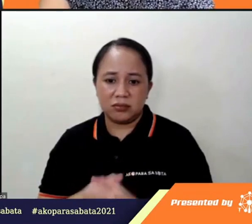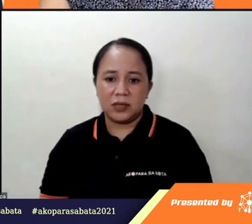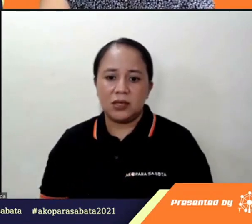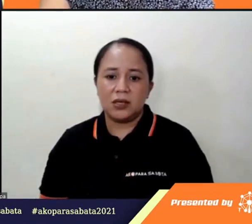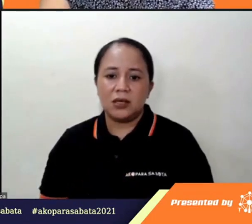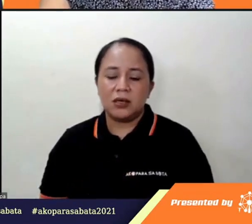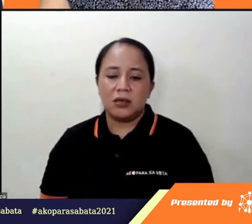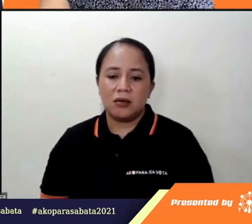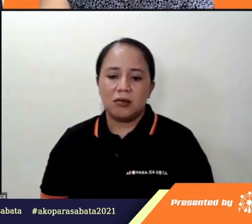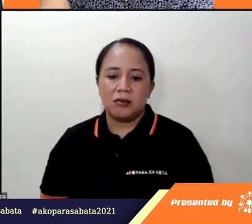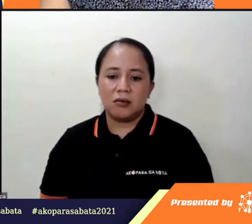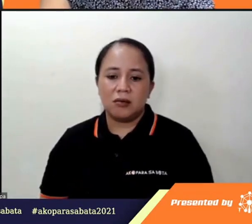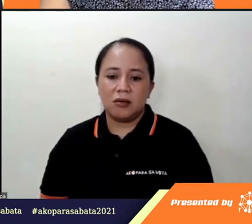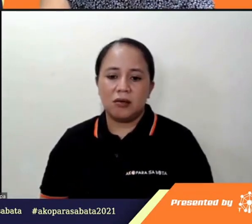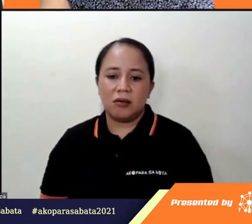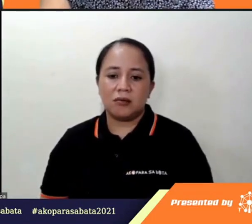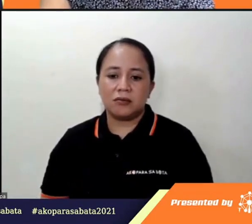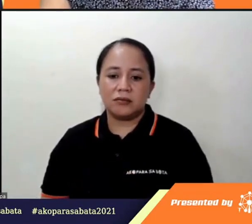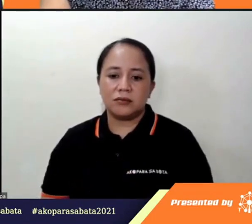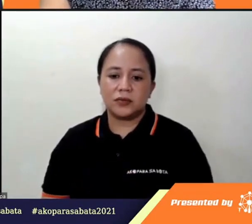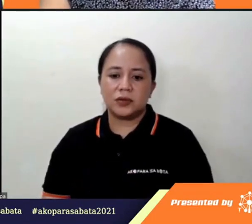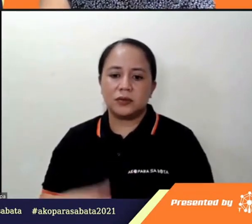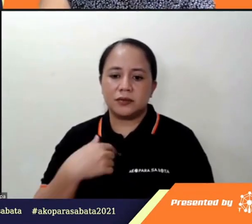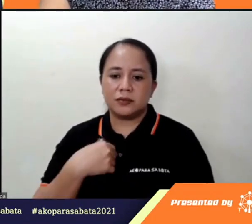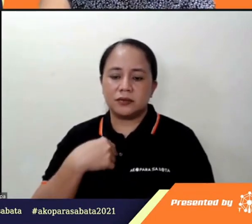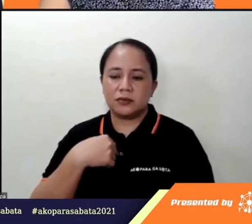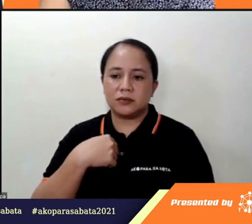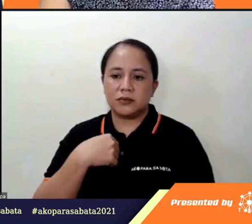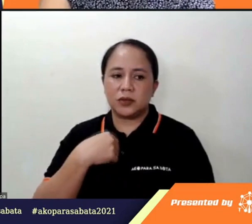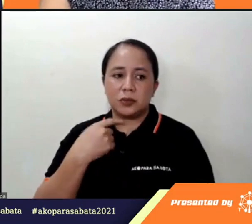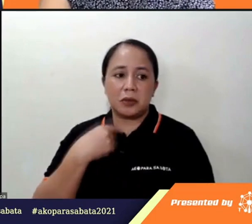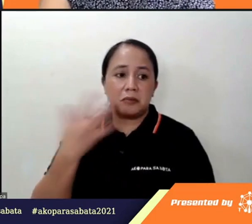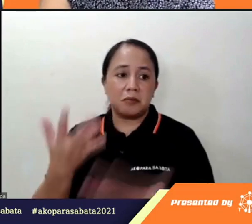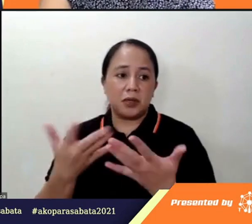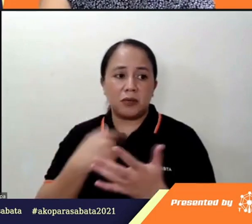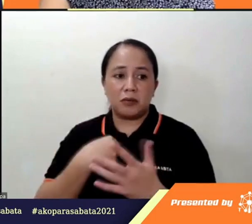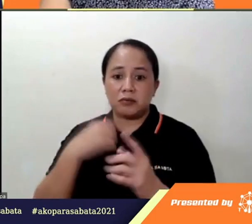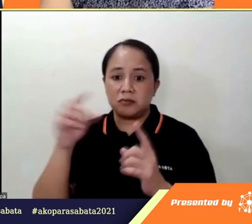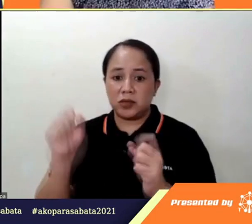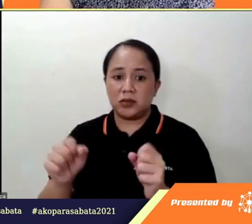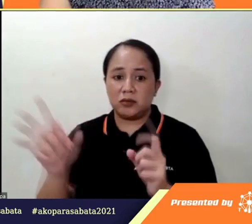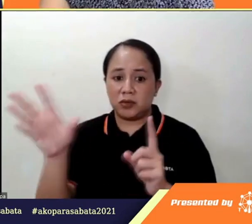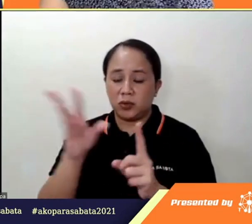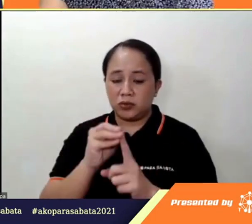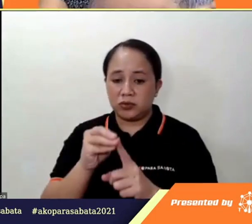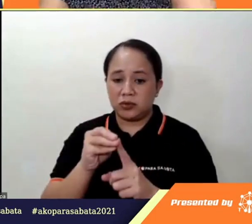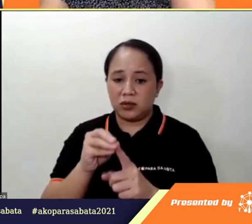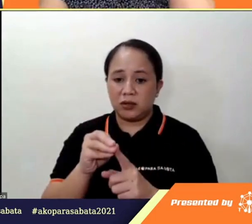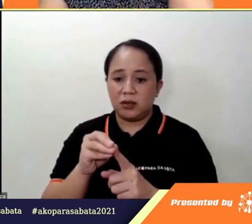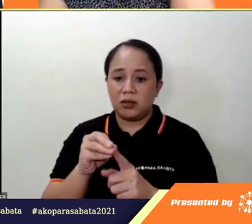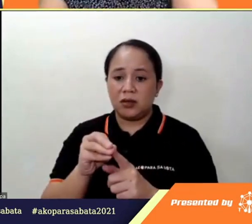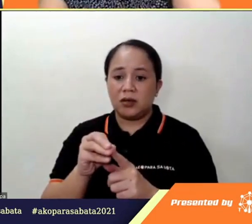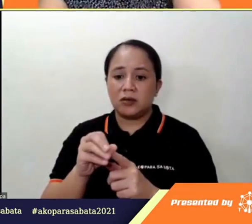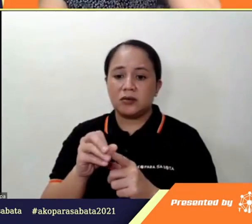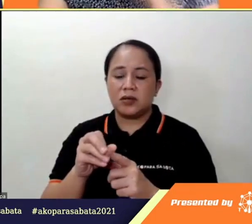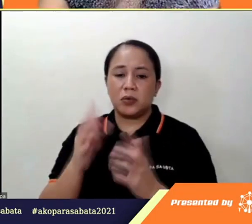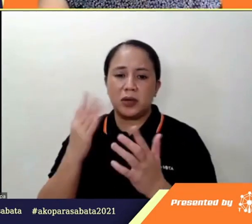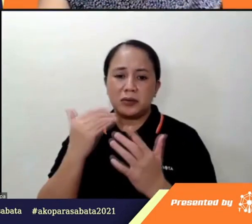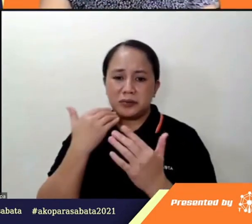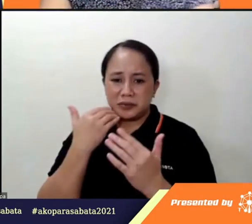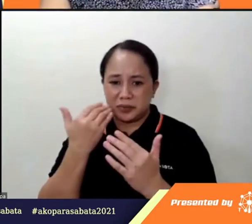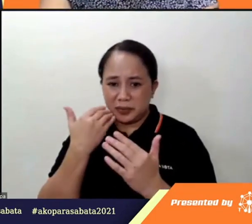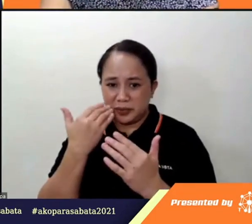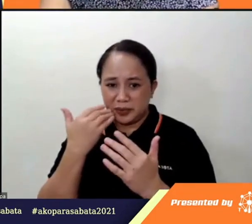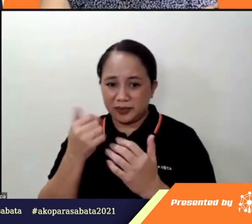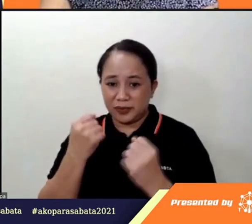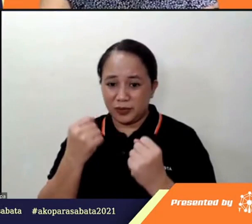It's, to some extent, some of it might be cultural. Kasi malakas yung shame at hiya